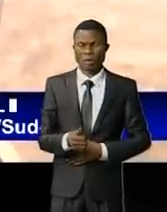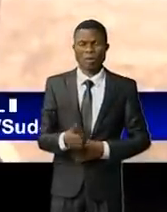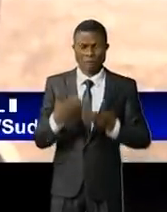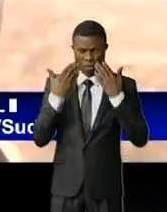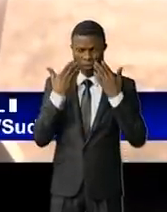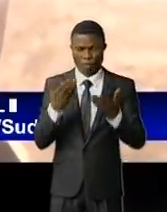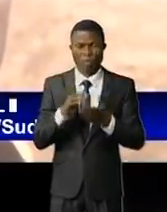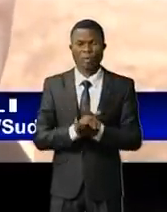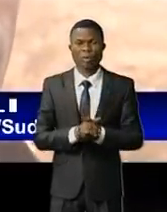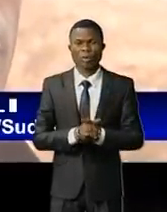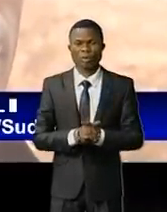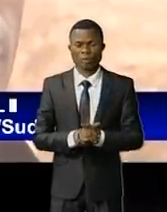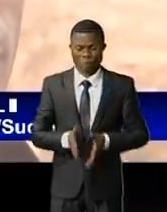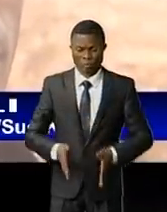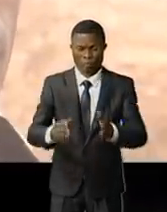trois passages